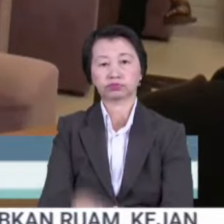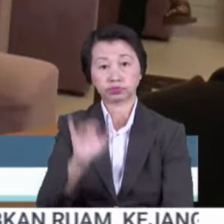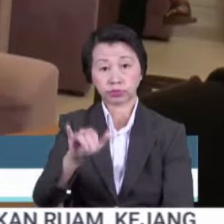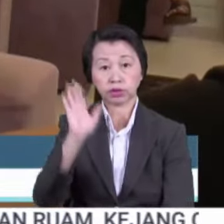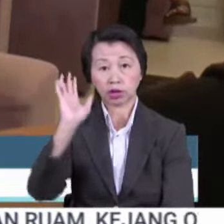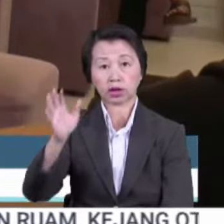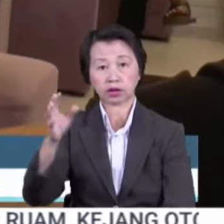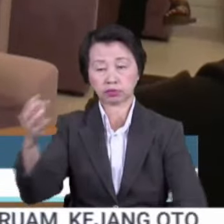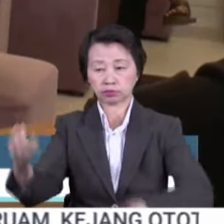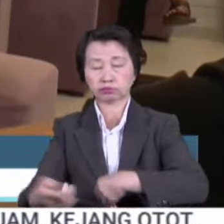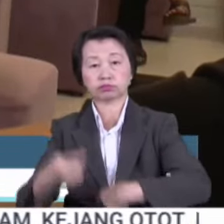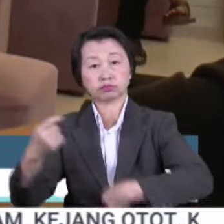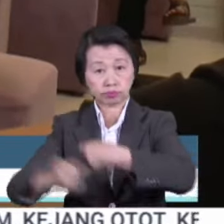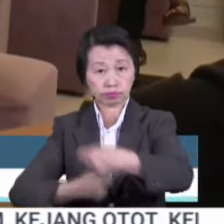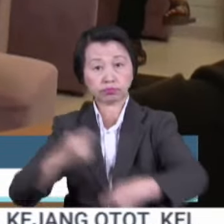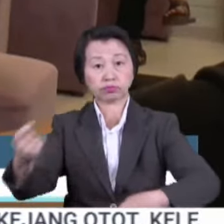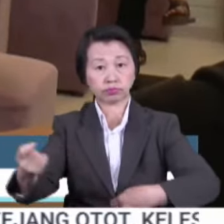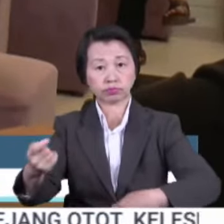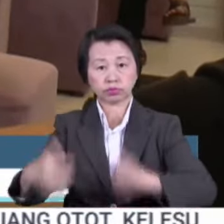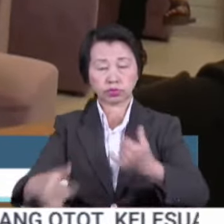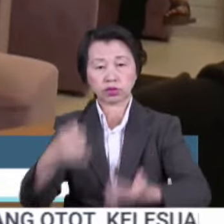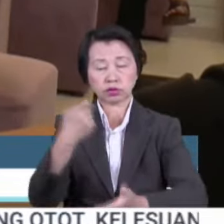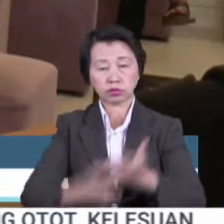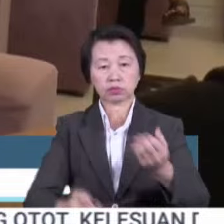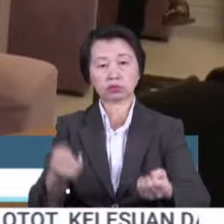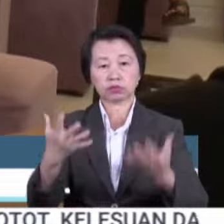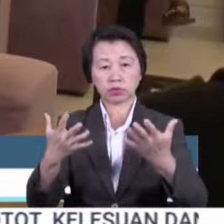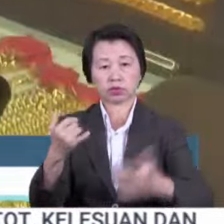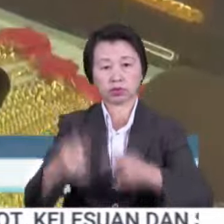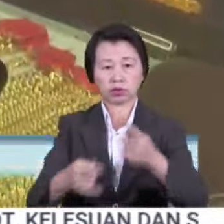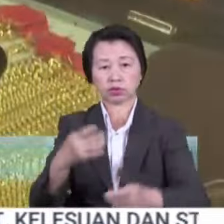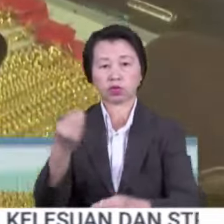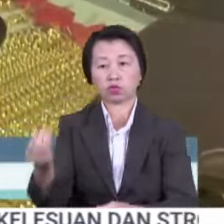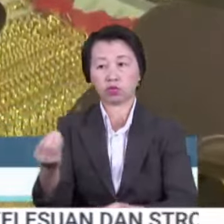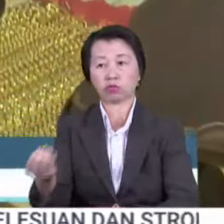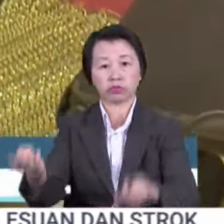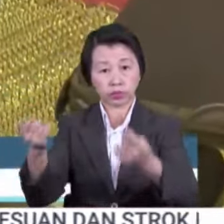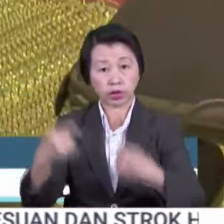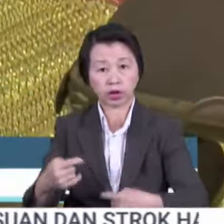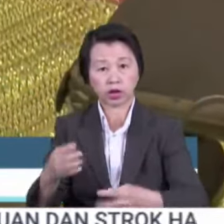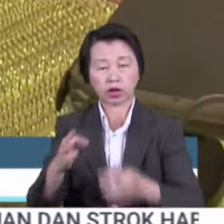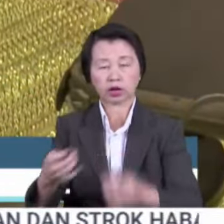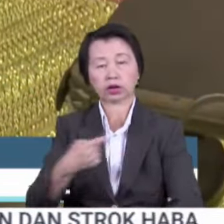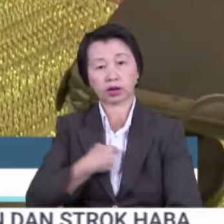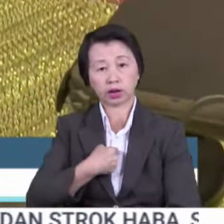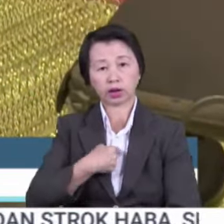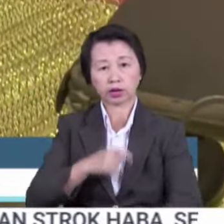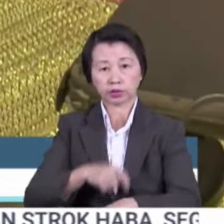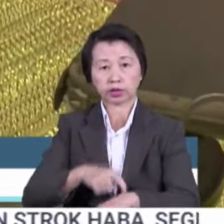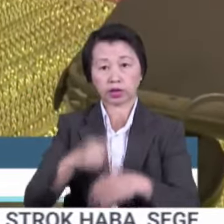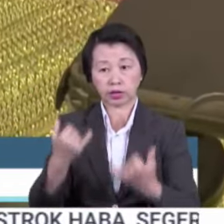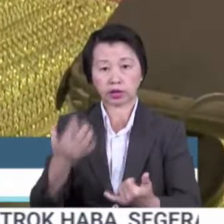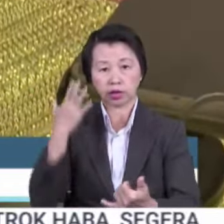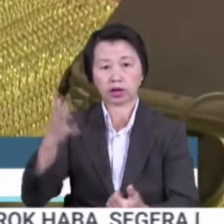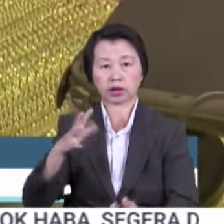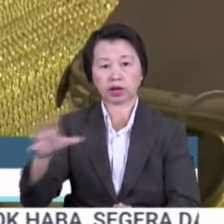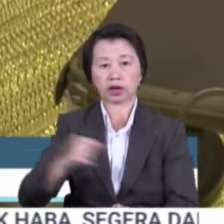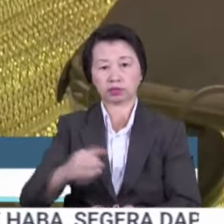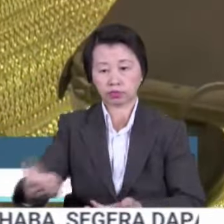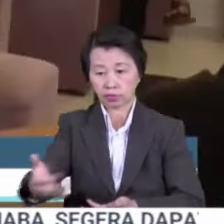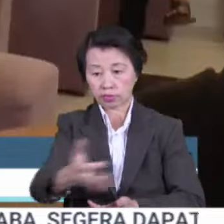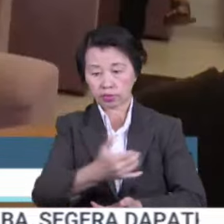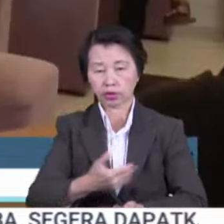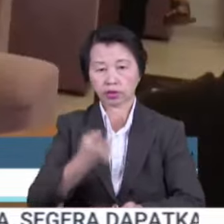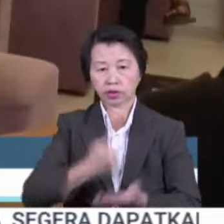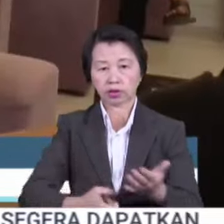trein sebab kalau aku mahal pun namanya harga murah pun di uang ramai juga datang kalau saya memang tim-tim inilah kita kambing kondisi-koleksi